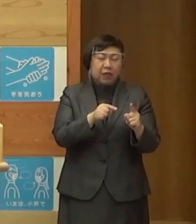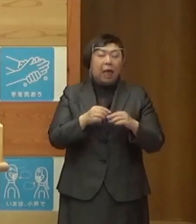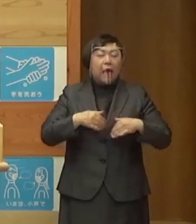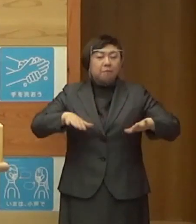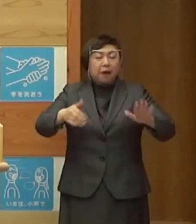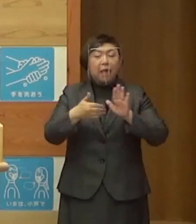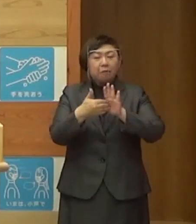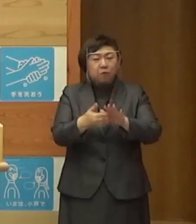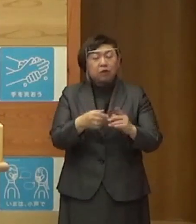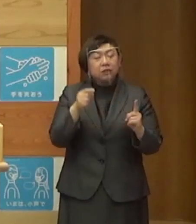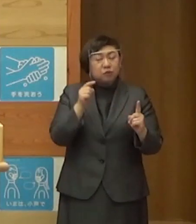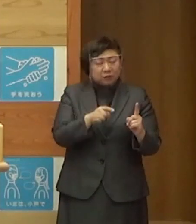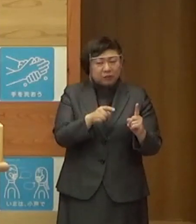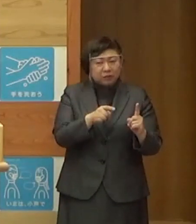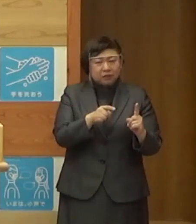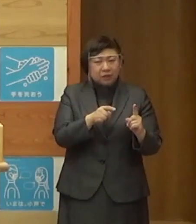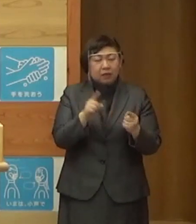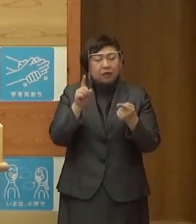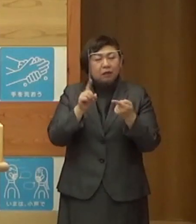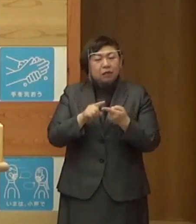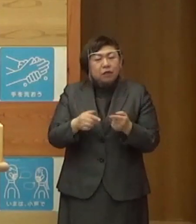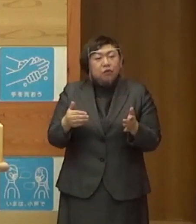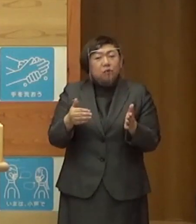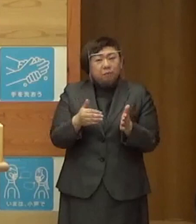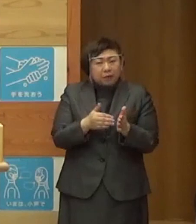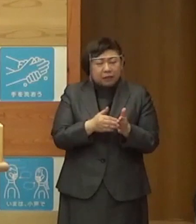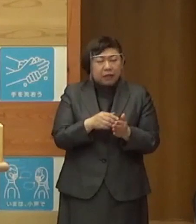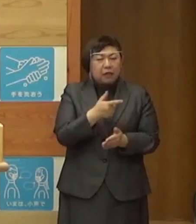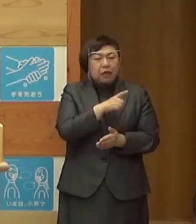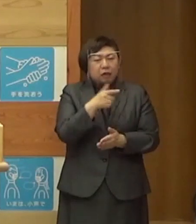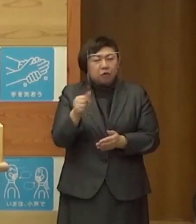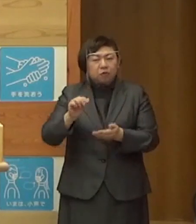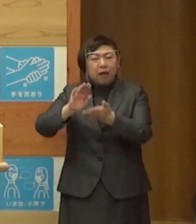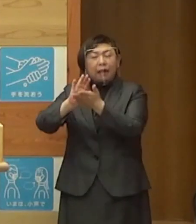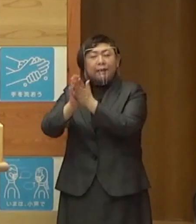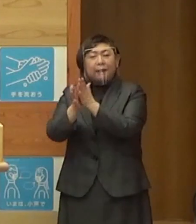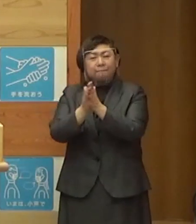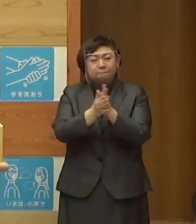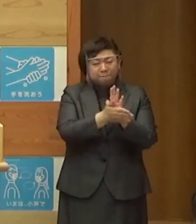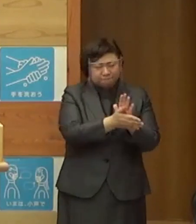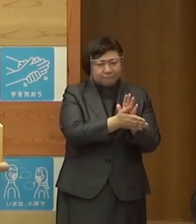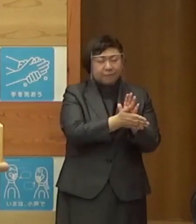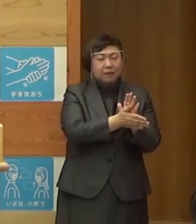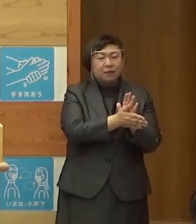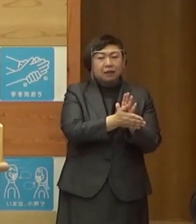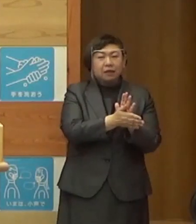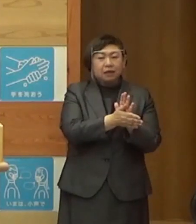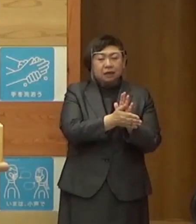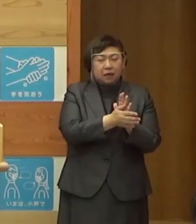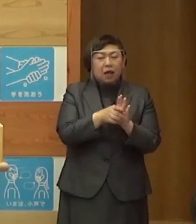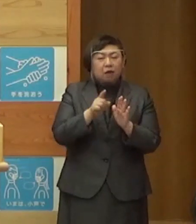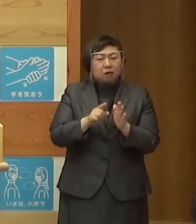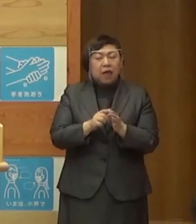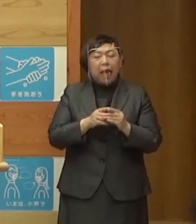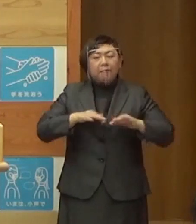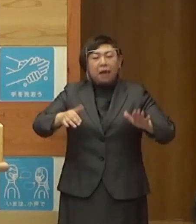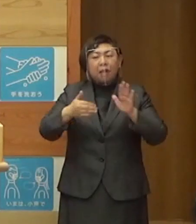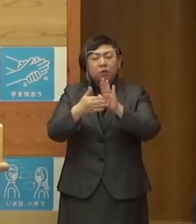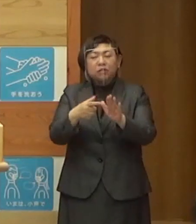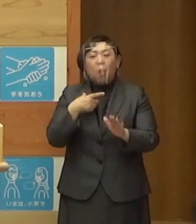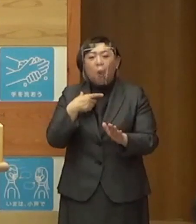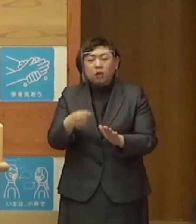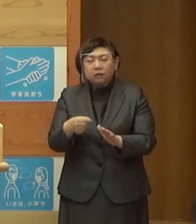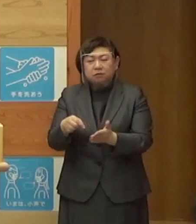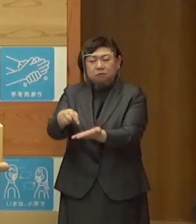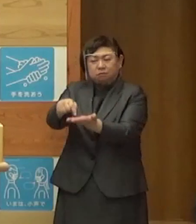置の適用までこの、いろんな県がこのまん延防止等重点措置にしてくださいということ